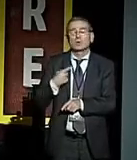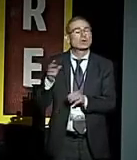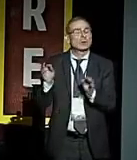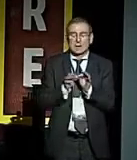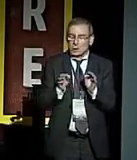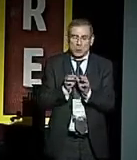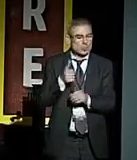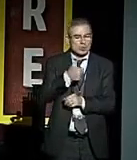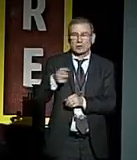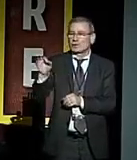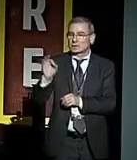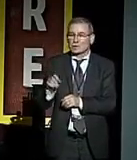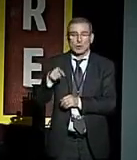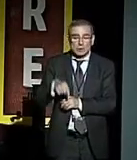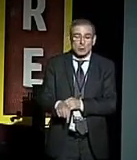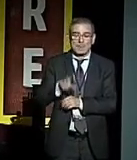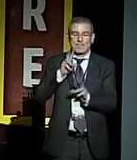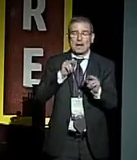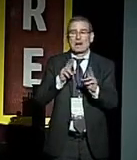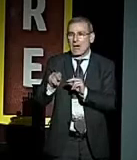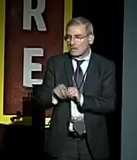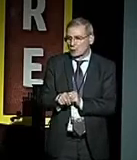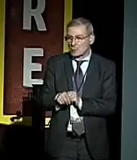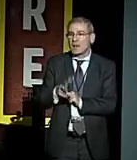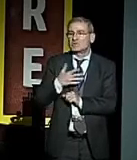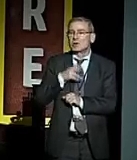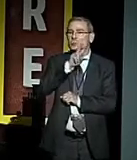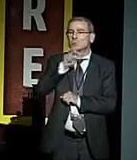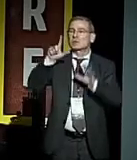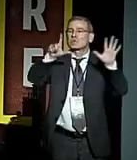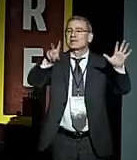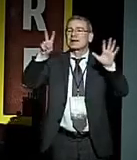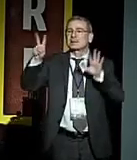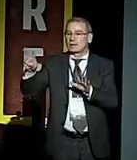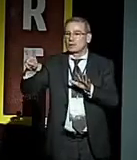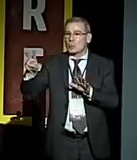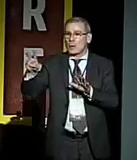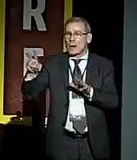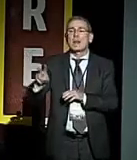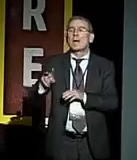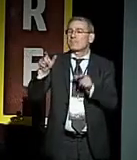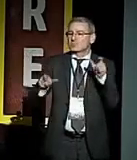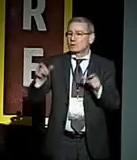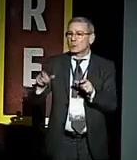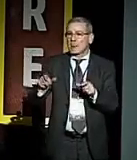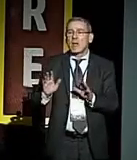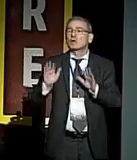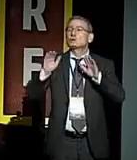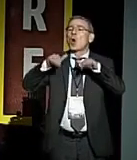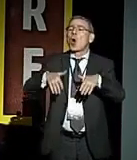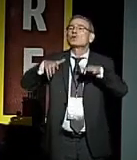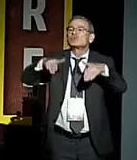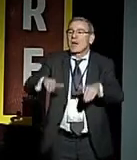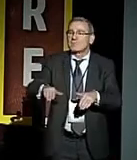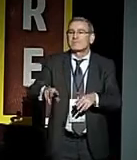d'accordo con te. Mentre stiamo parlando, in questo momento, ci sono 272 persone a bordo dell'Ocean Viking che da 48 ore chiedono all'Italia un porto